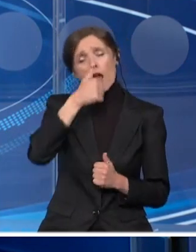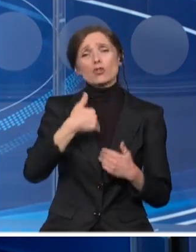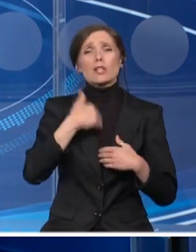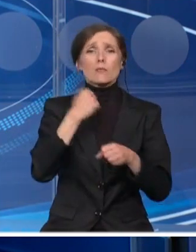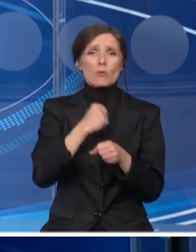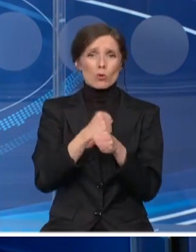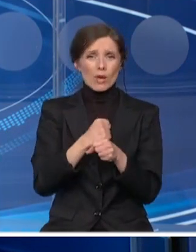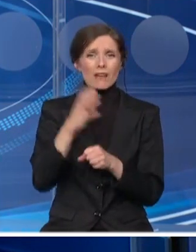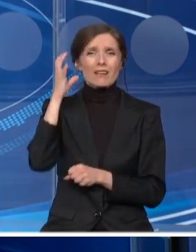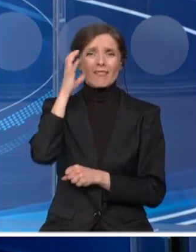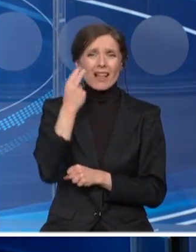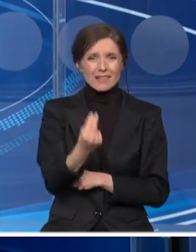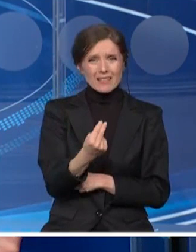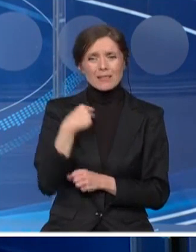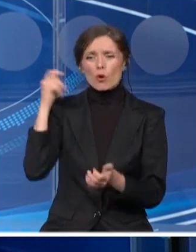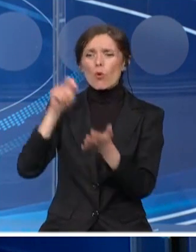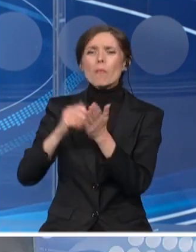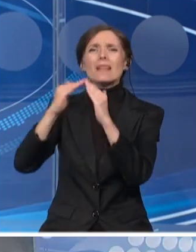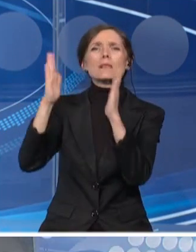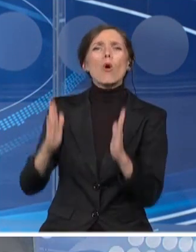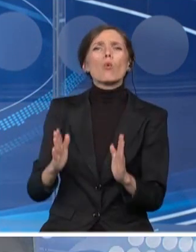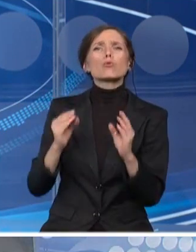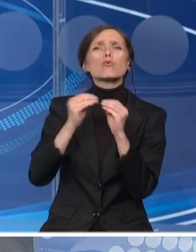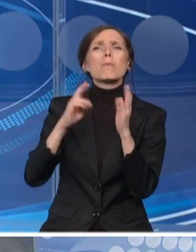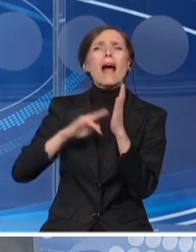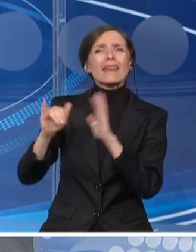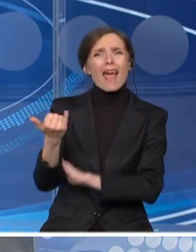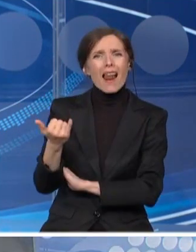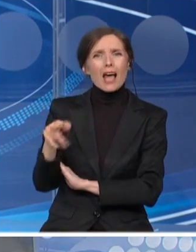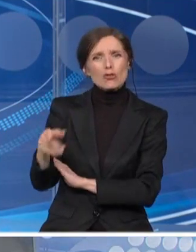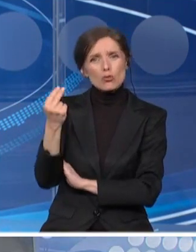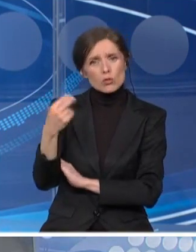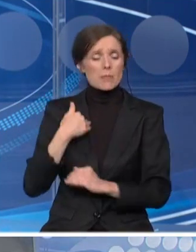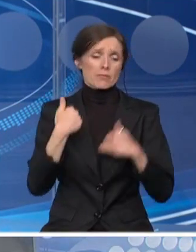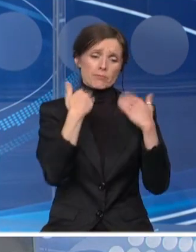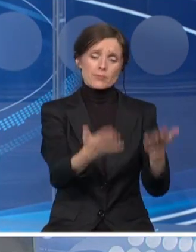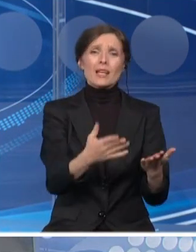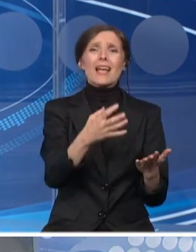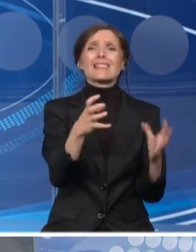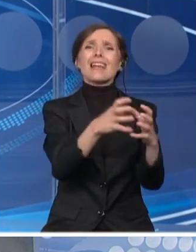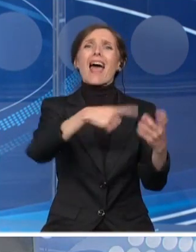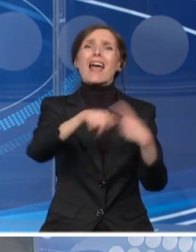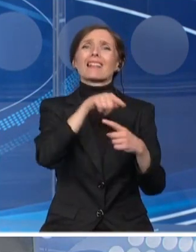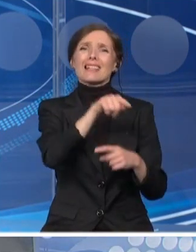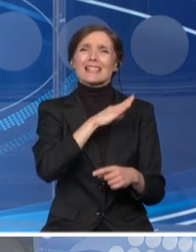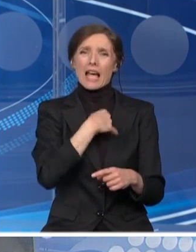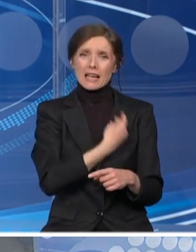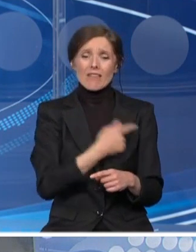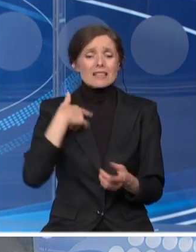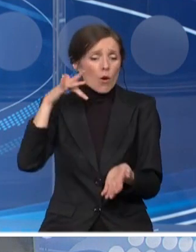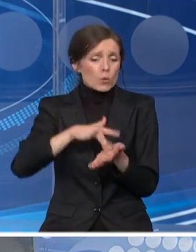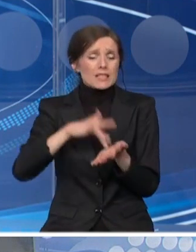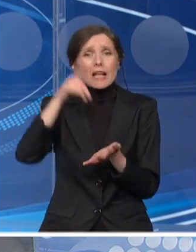Srbije otkupila je kuću Bana Jelačića i poklonila je Hrvatskoj zajednici. U centru našeg glavnog grada Beograda dali smo prostorije